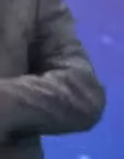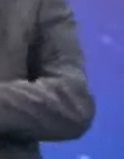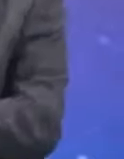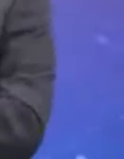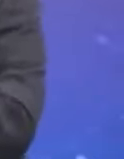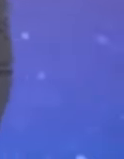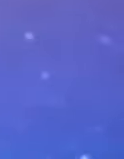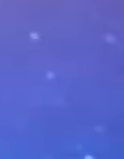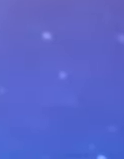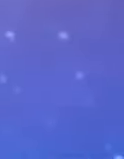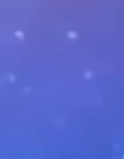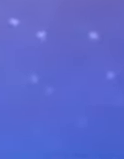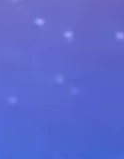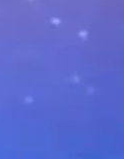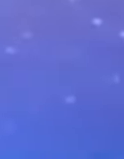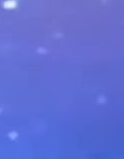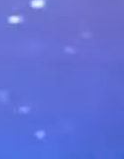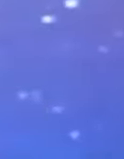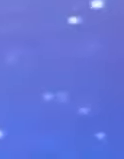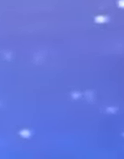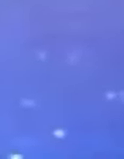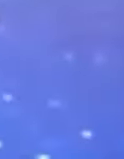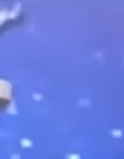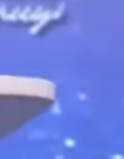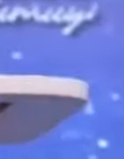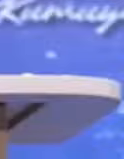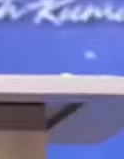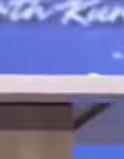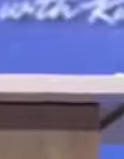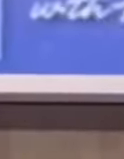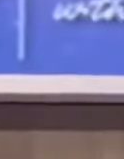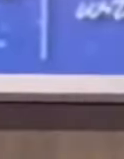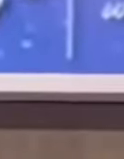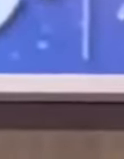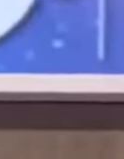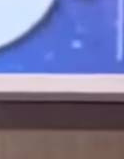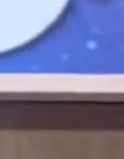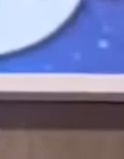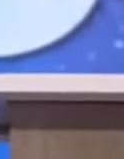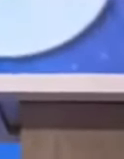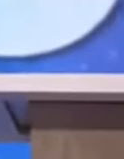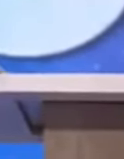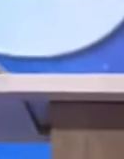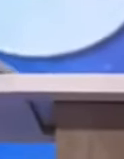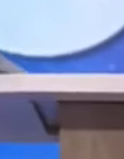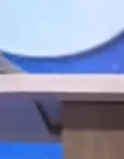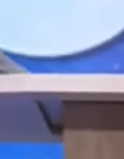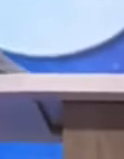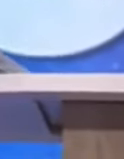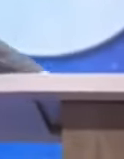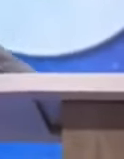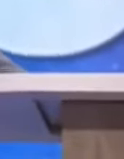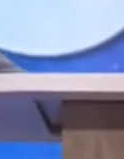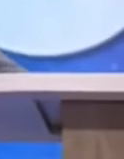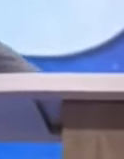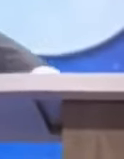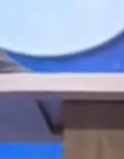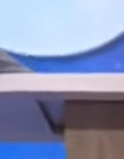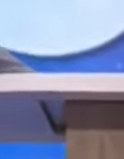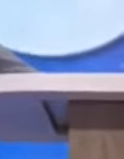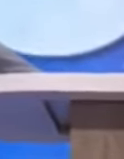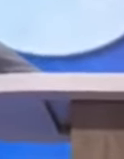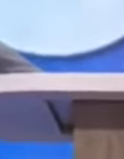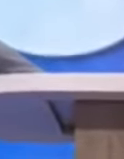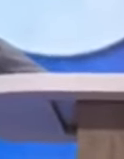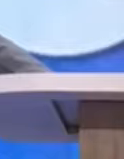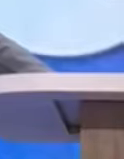séparez-vous dit l'Éternel ce sont les gens qui qui sont vraiment sauvés qui lèvent les mains va aller au-delà de ça